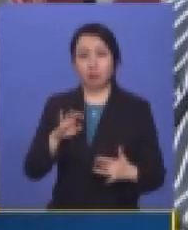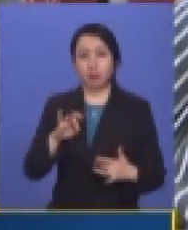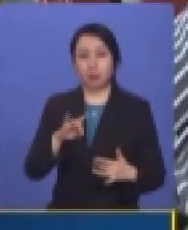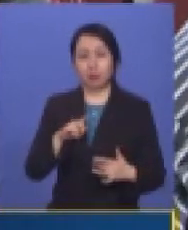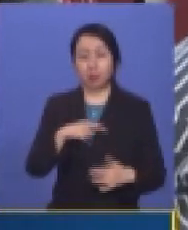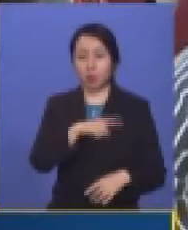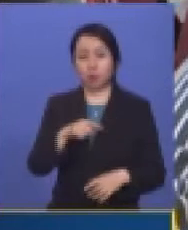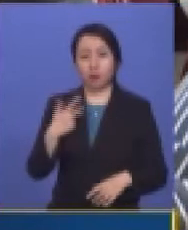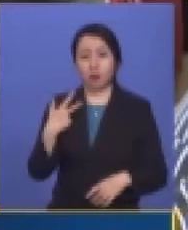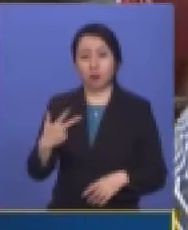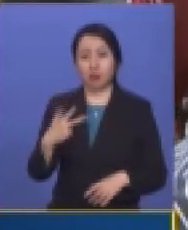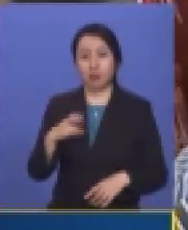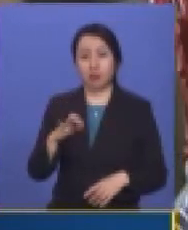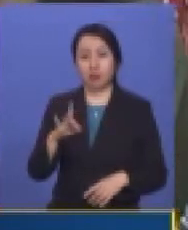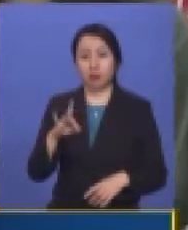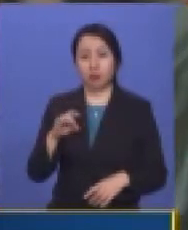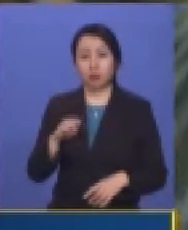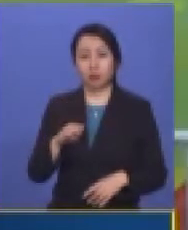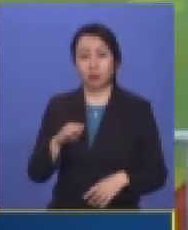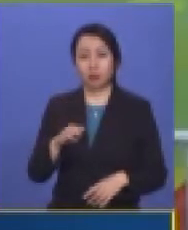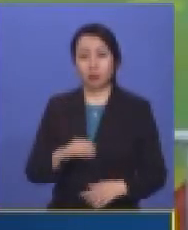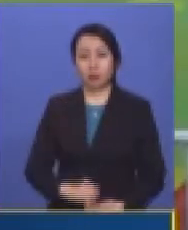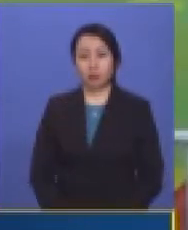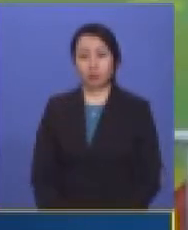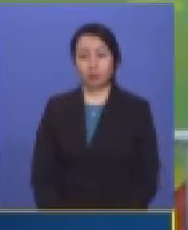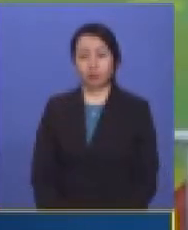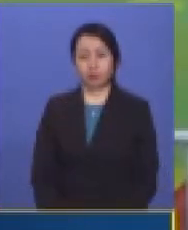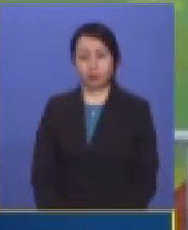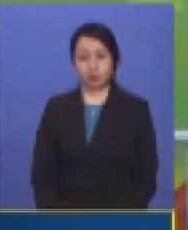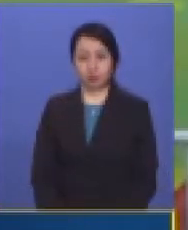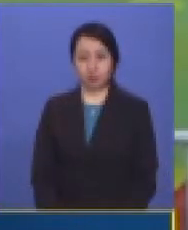концерт номер 3, экспромт, Туре Мурат.